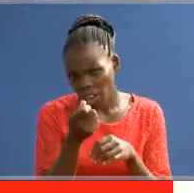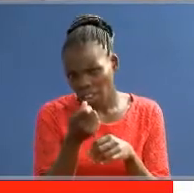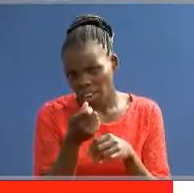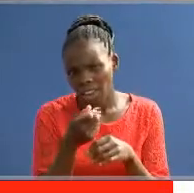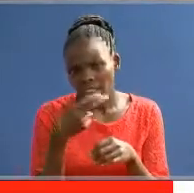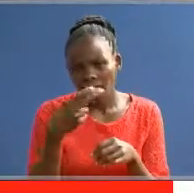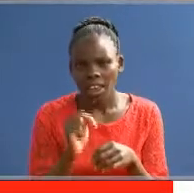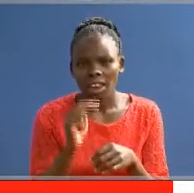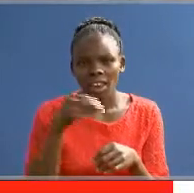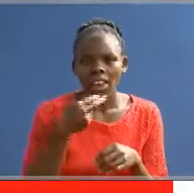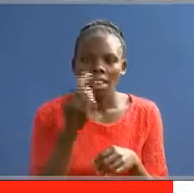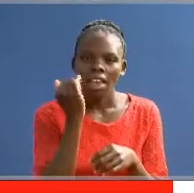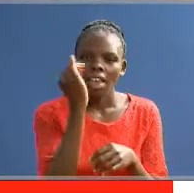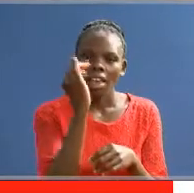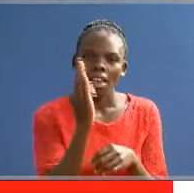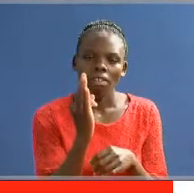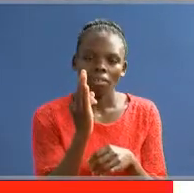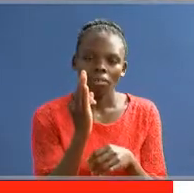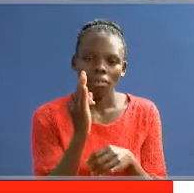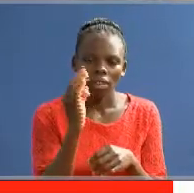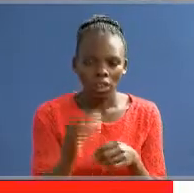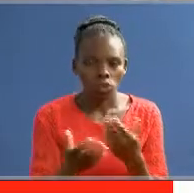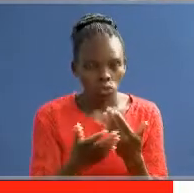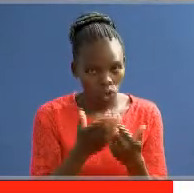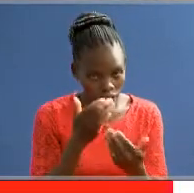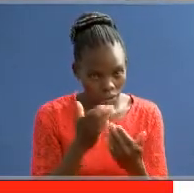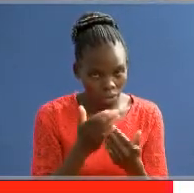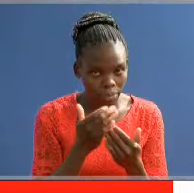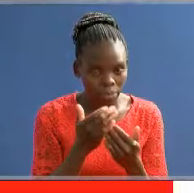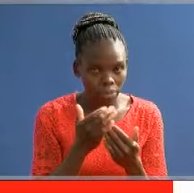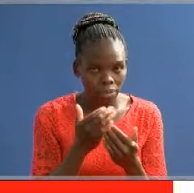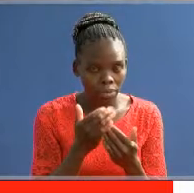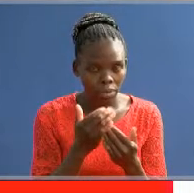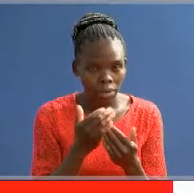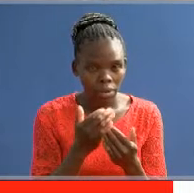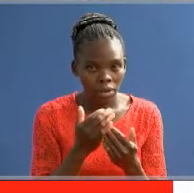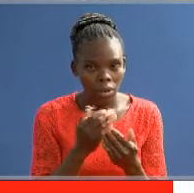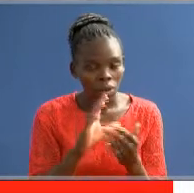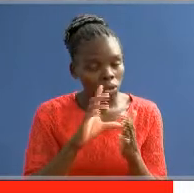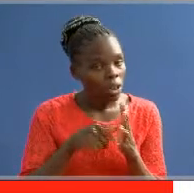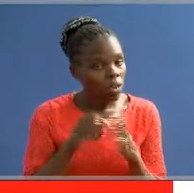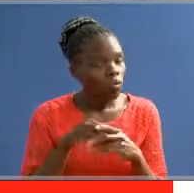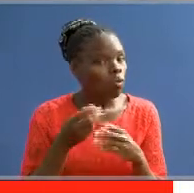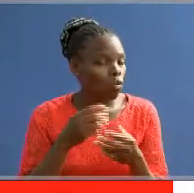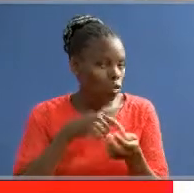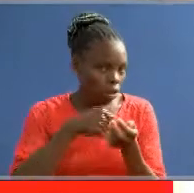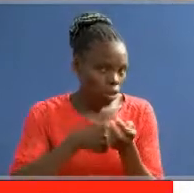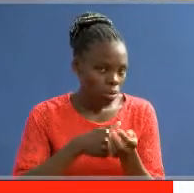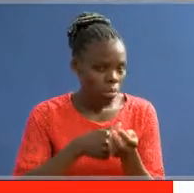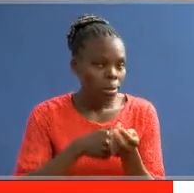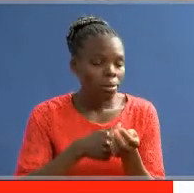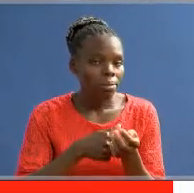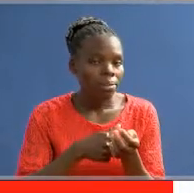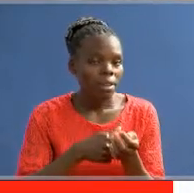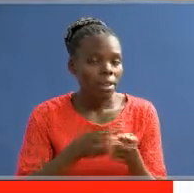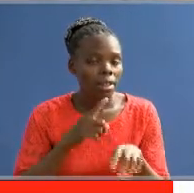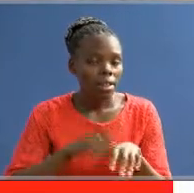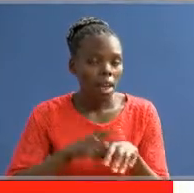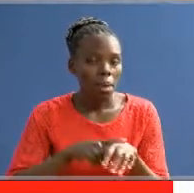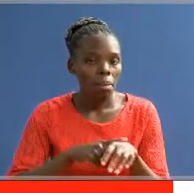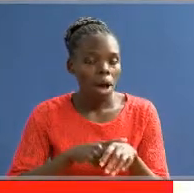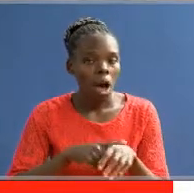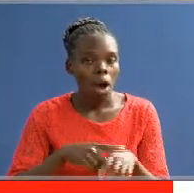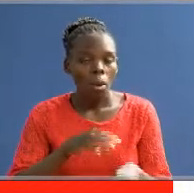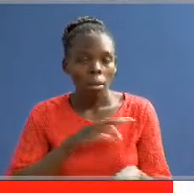NHIF ianze kukava biopsy. Sababu biopsy ndio ilinifanya nikachelewa kwa matibabu. Na wakati nilifanikiwa kufanya